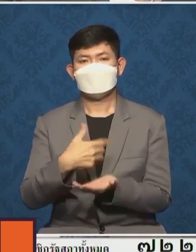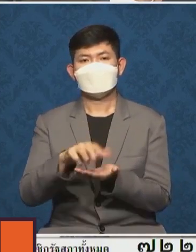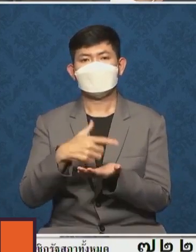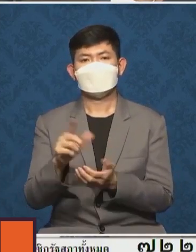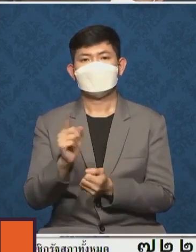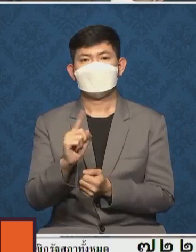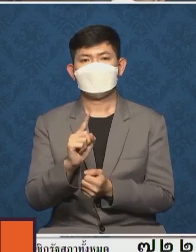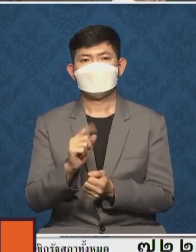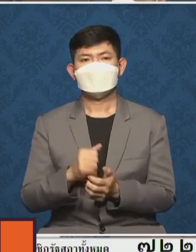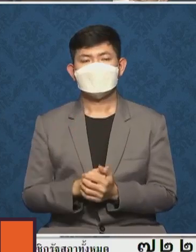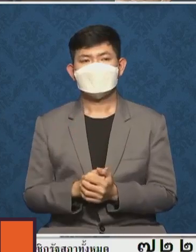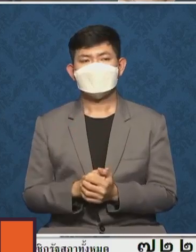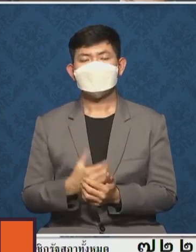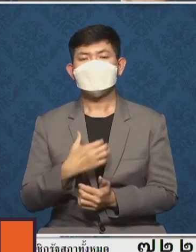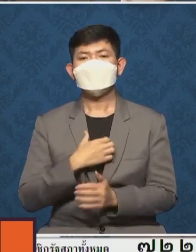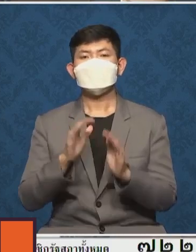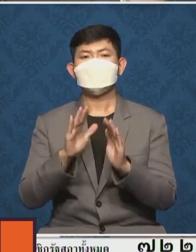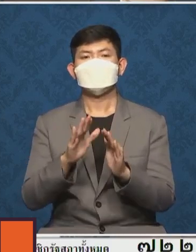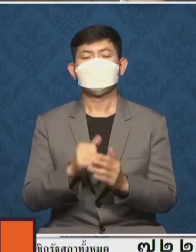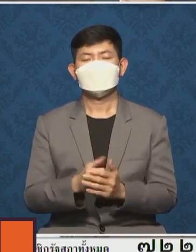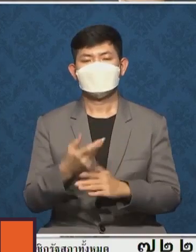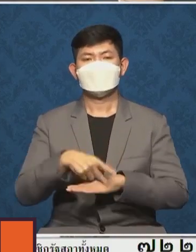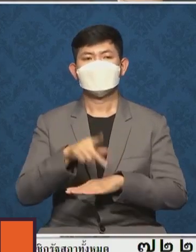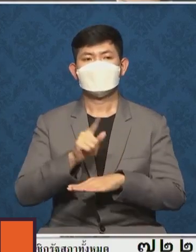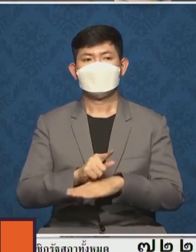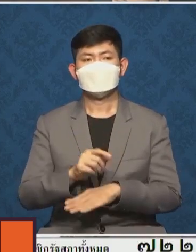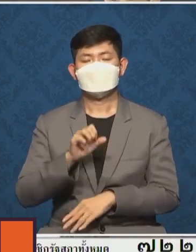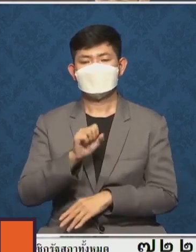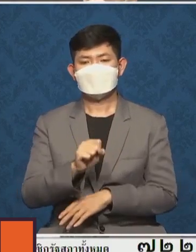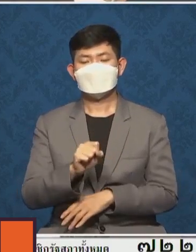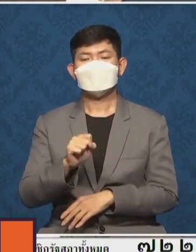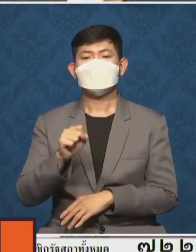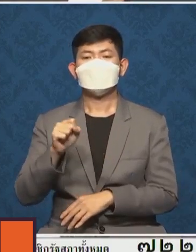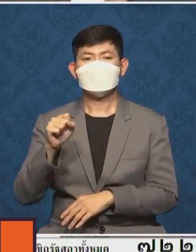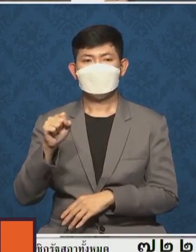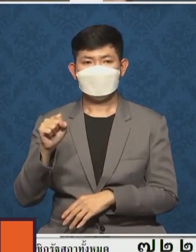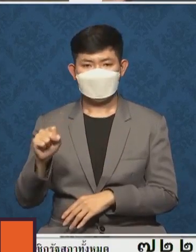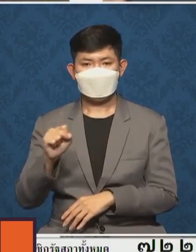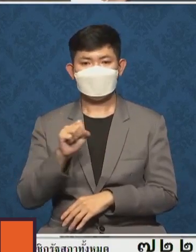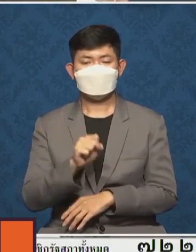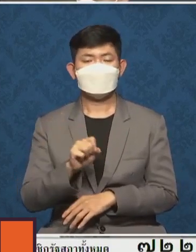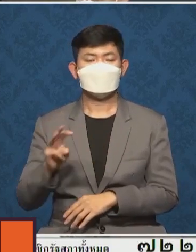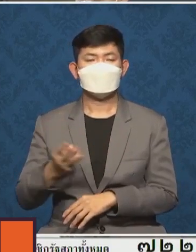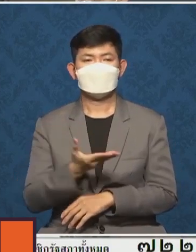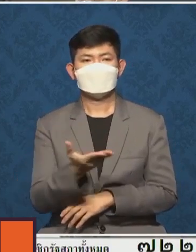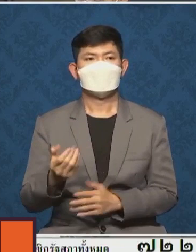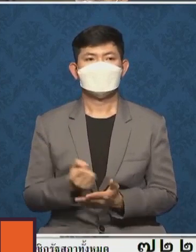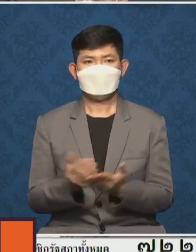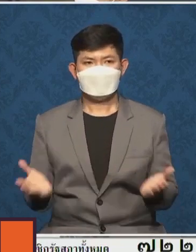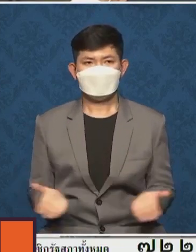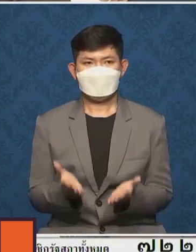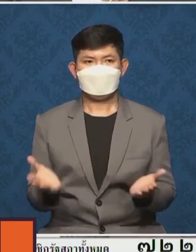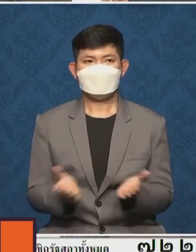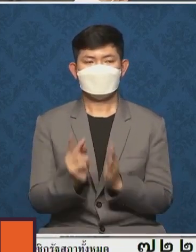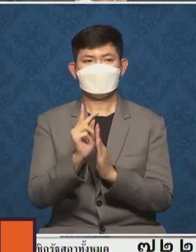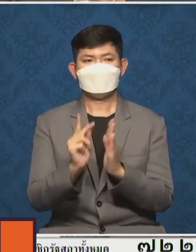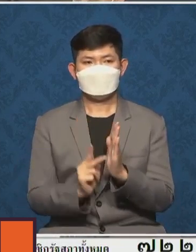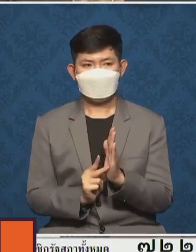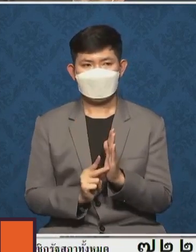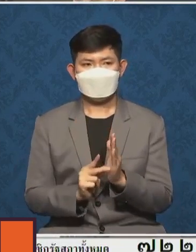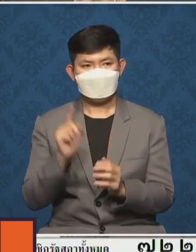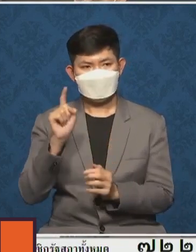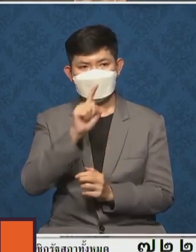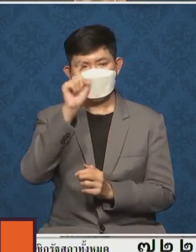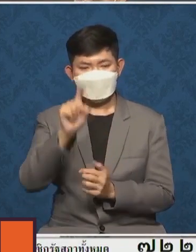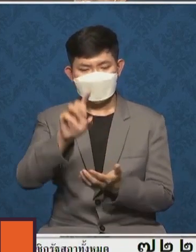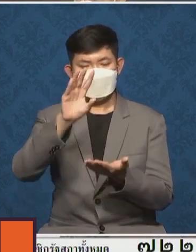ประธานผมจึงอยากจะฝากท่านประธานไปยังเพื่อนสมาชิกทุกท่านให้ช่วยกันสนับสนุนร่างกฎหมายฉบับนี้พร้อมทั้งส่งข้อสังเก